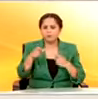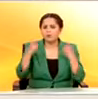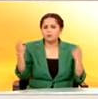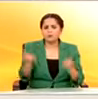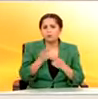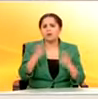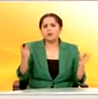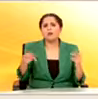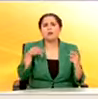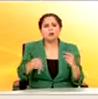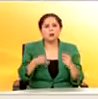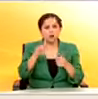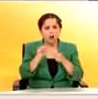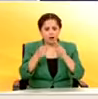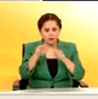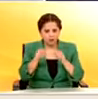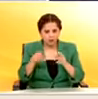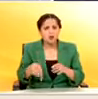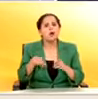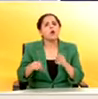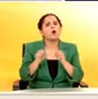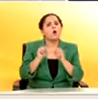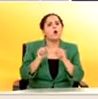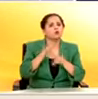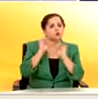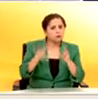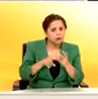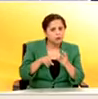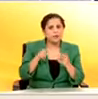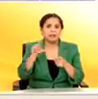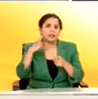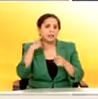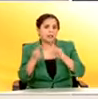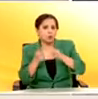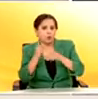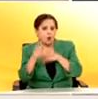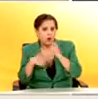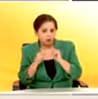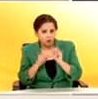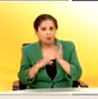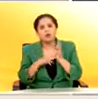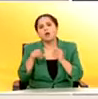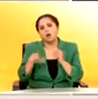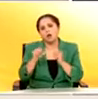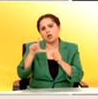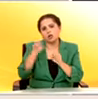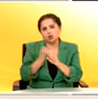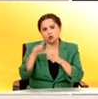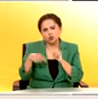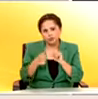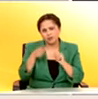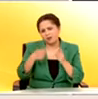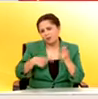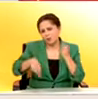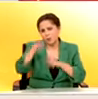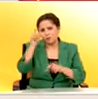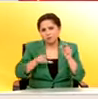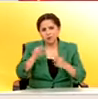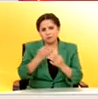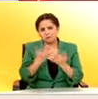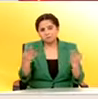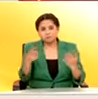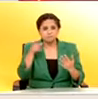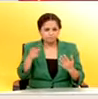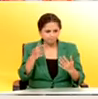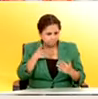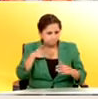में लातविया, एस्टोनिया, लिथुआनिया और अल्जीरिया के कलाकारों ने बढ़